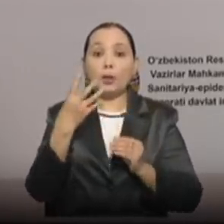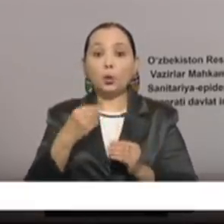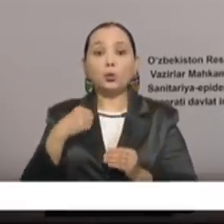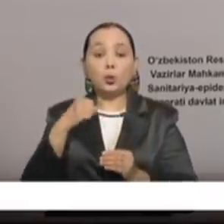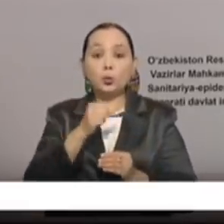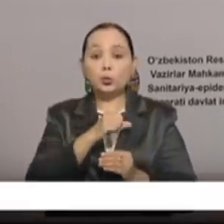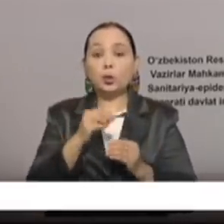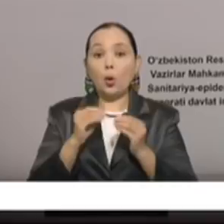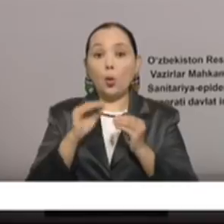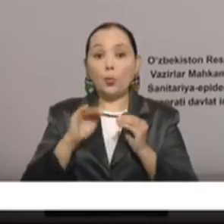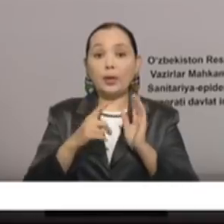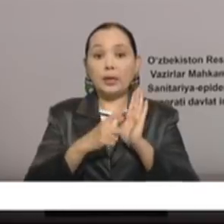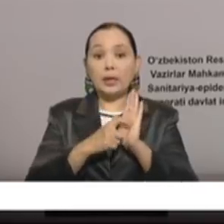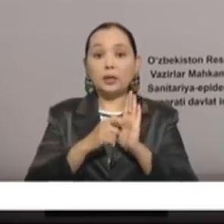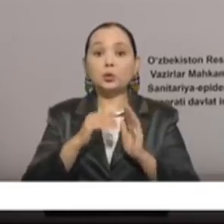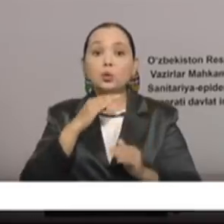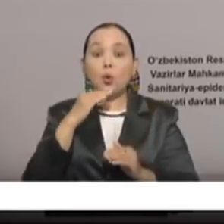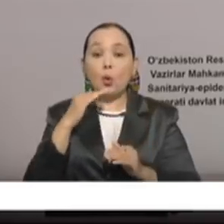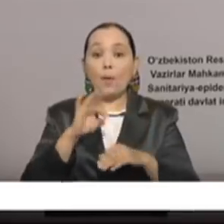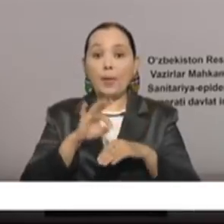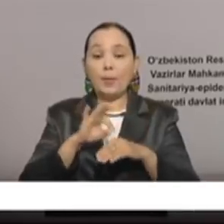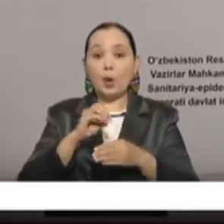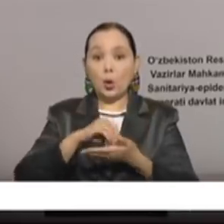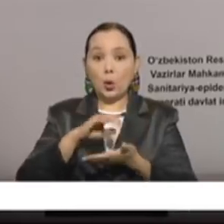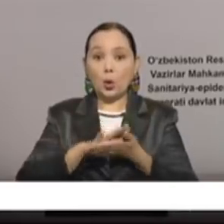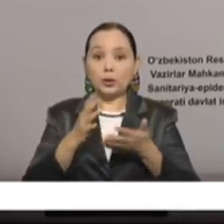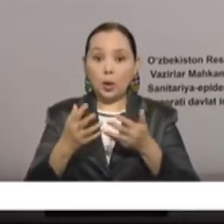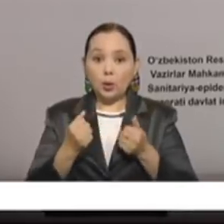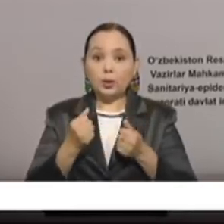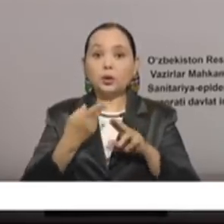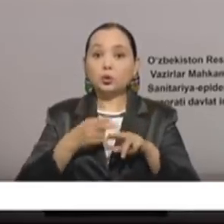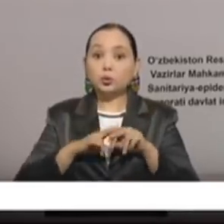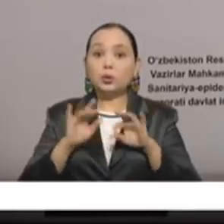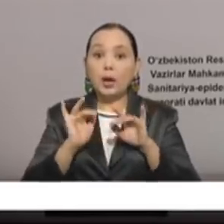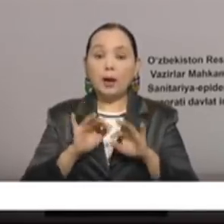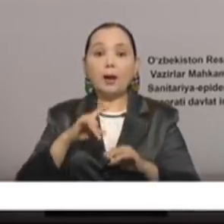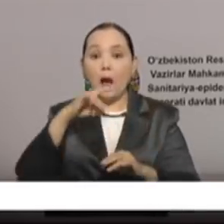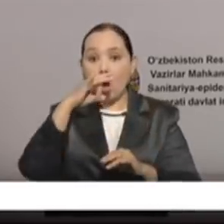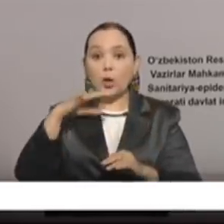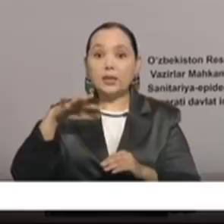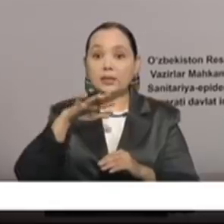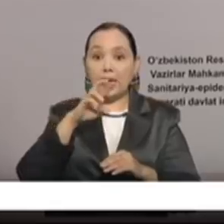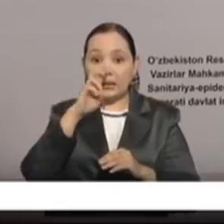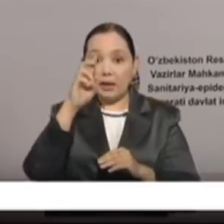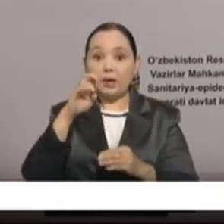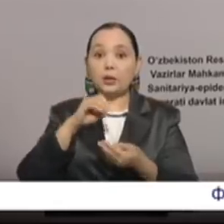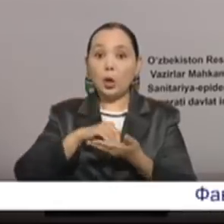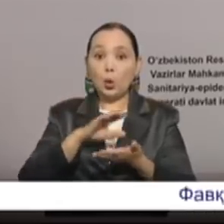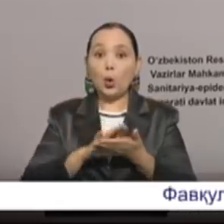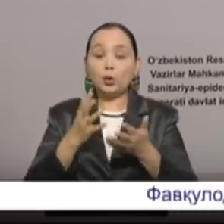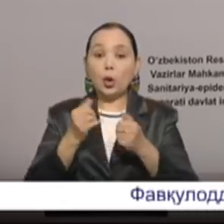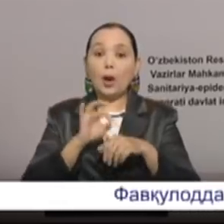o'zida 10700 dan ko'proq bemorlar ro'yxatga olingan. Shunday qilib Rossiya davlatida ro'yxatga